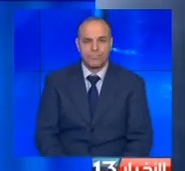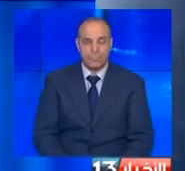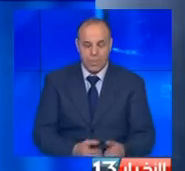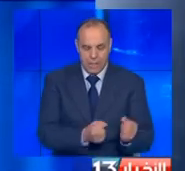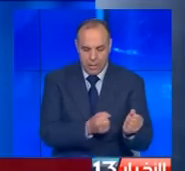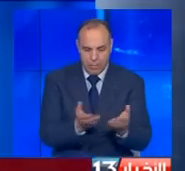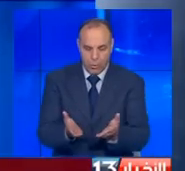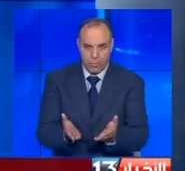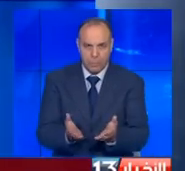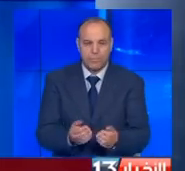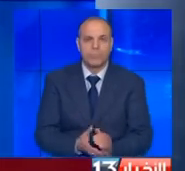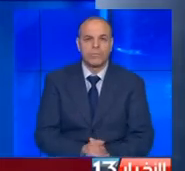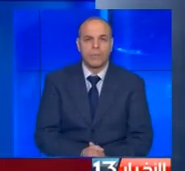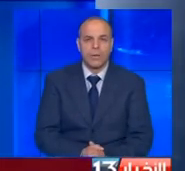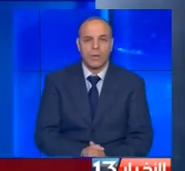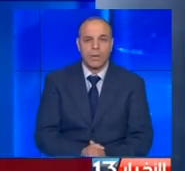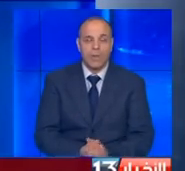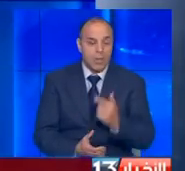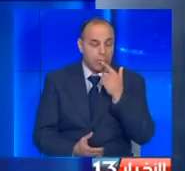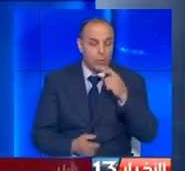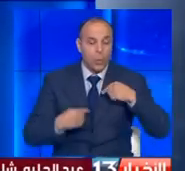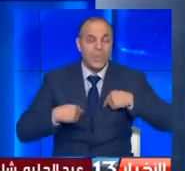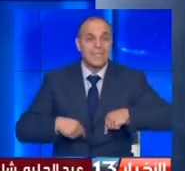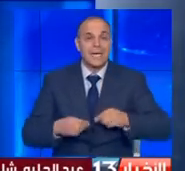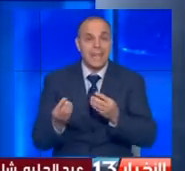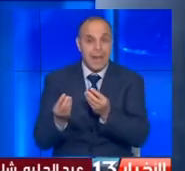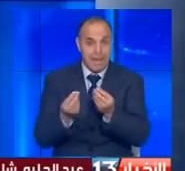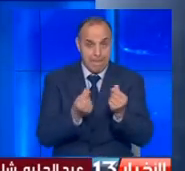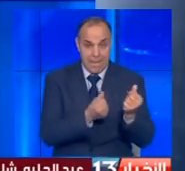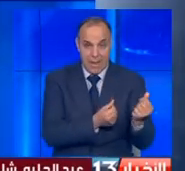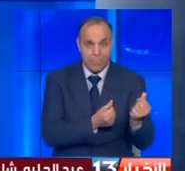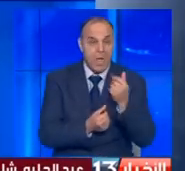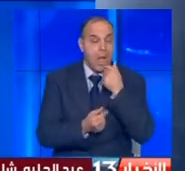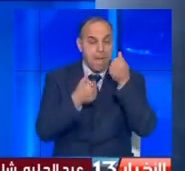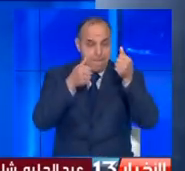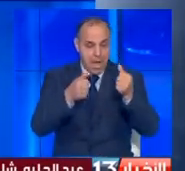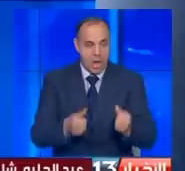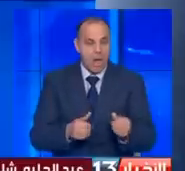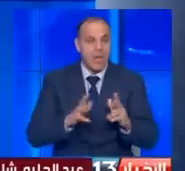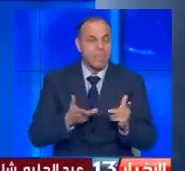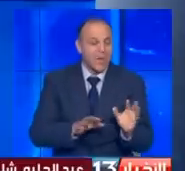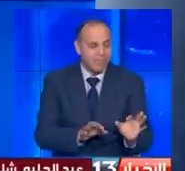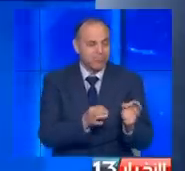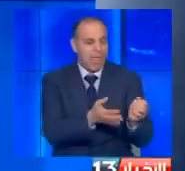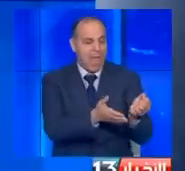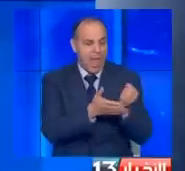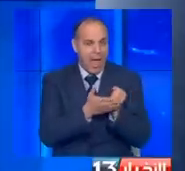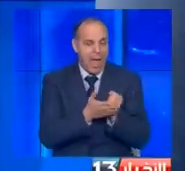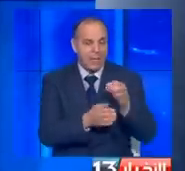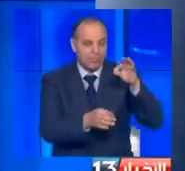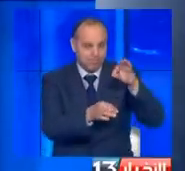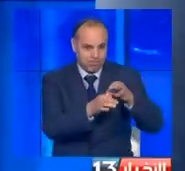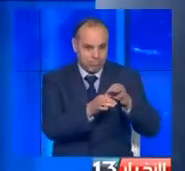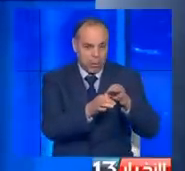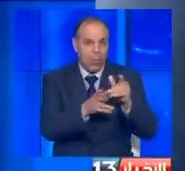اهلا بكم مشاهدينا اصدرت وزاره الشؤون المحليه والبيئه بلاغا حول طرق حصول الراغبين في الترشح